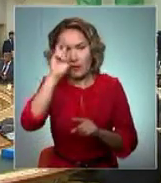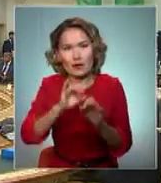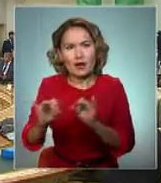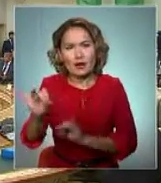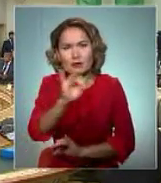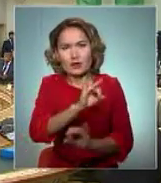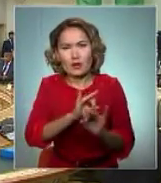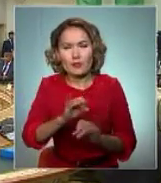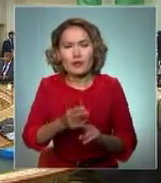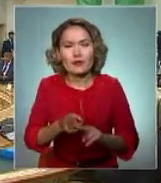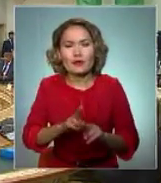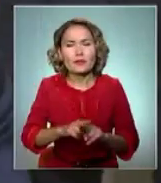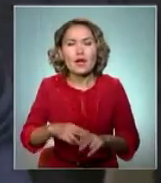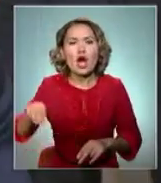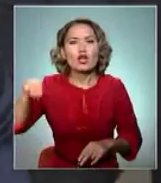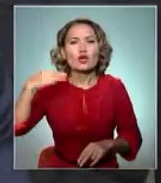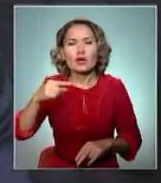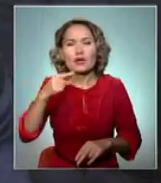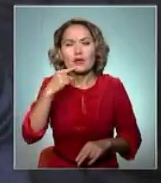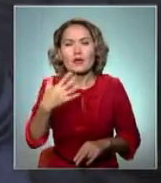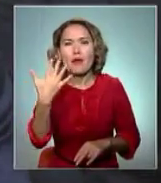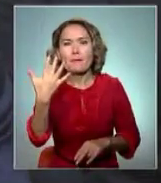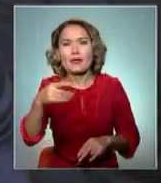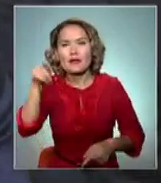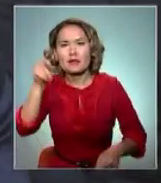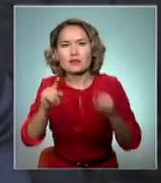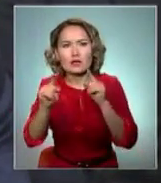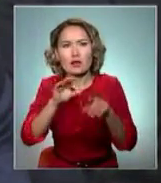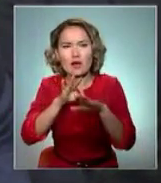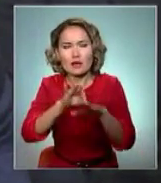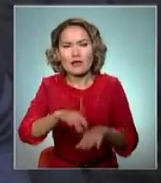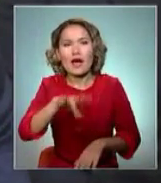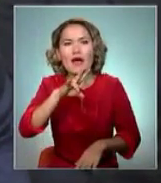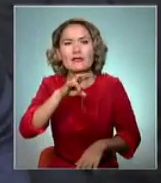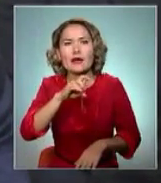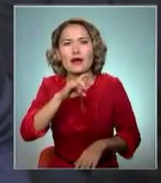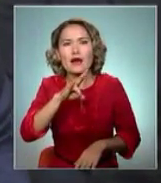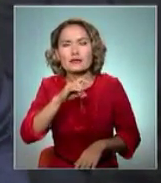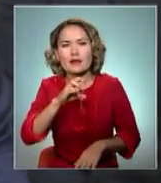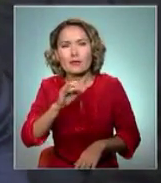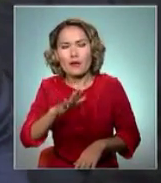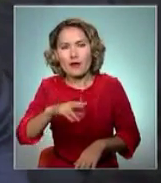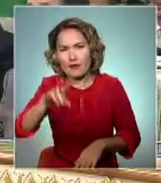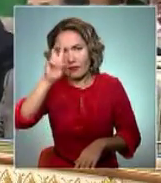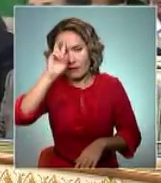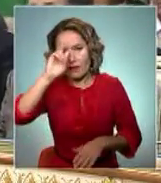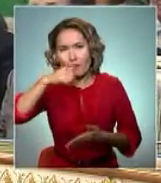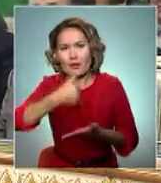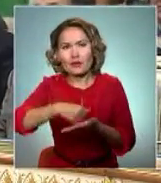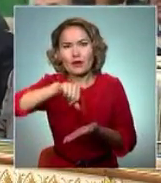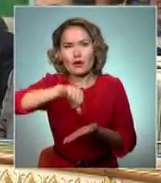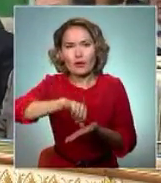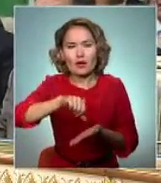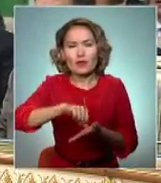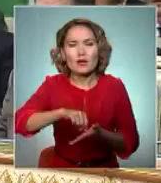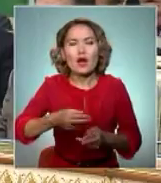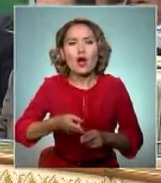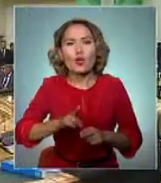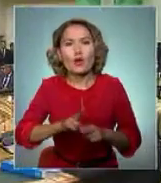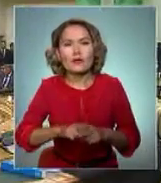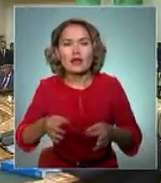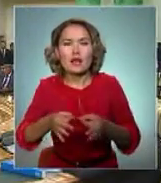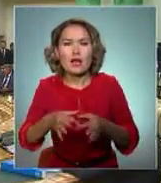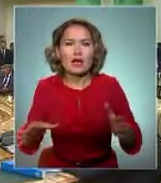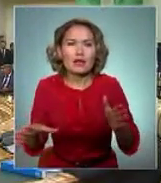мемлекеттер ынтымақтастығы кеңесінің 5-ші саммитінде елбасы Нұрсұлтан Назарбаев мәлімдеді. Президент сонымен қатар көлік құрылымы